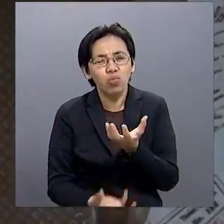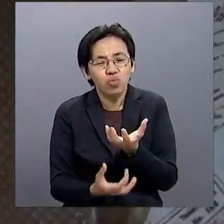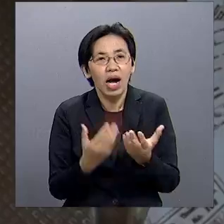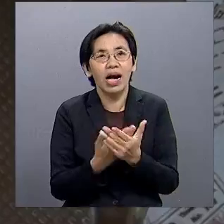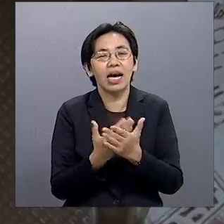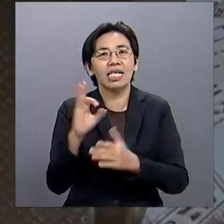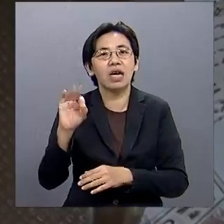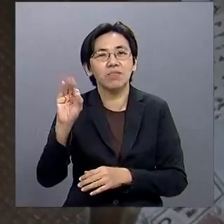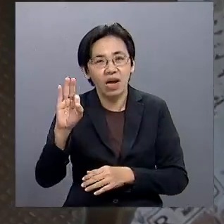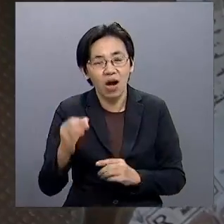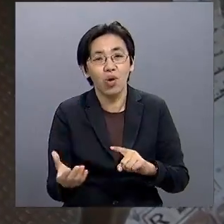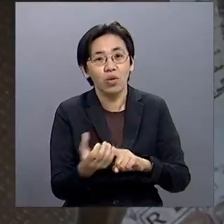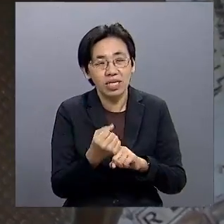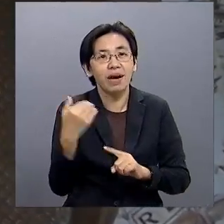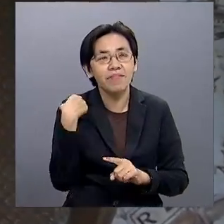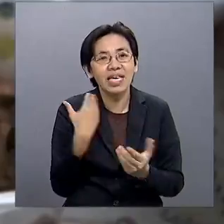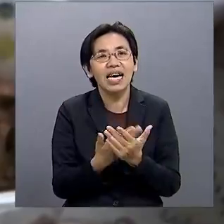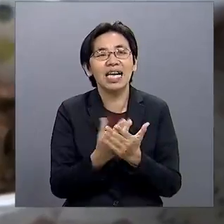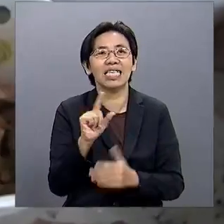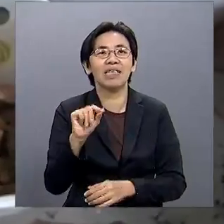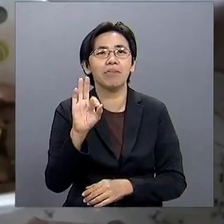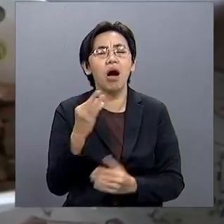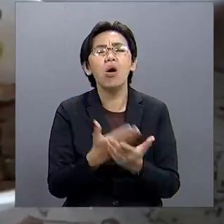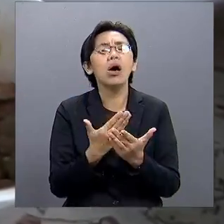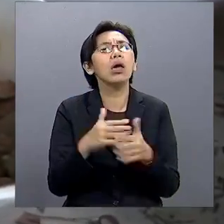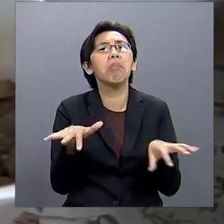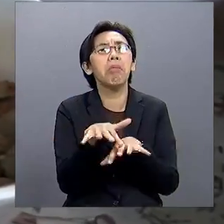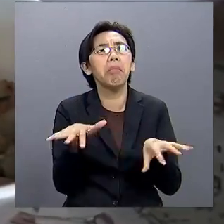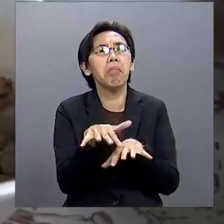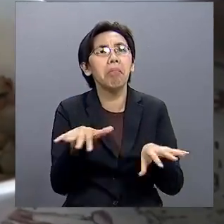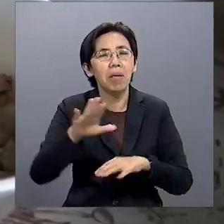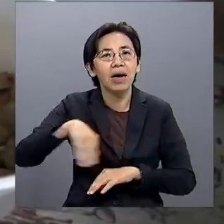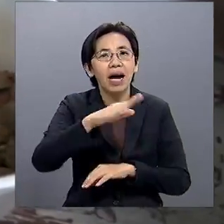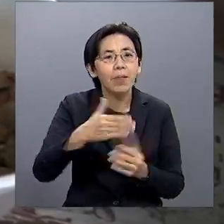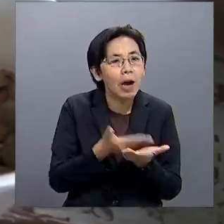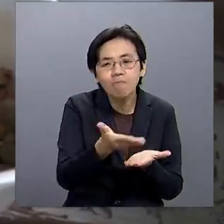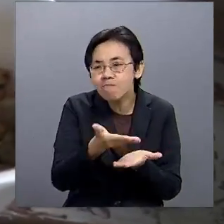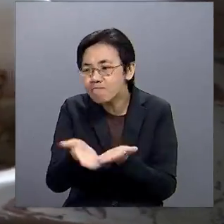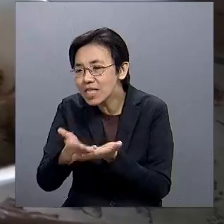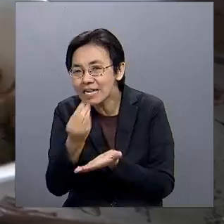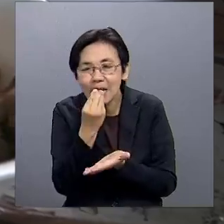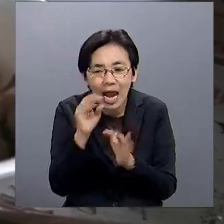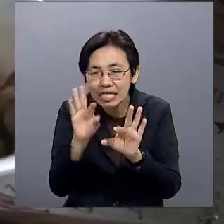มีนะครับชามละ29บาทก็เป็นราคาทั่วไปให้ลูกค้าได้เลือกเพิ่มเติมอีกด้วยเดี๋ยวไปฟังเสียง